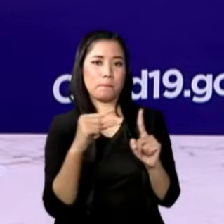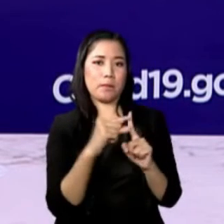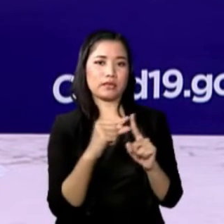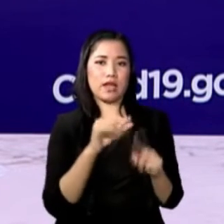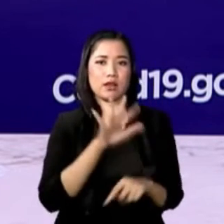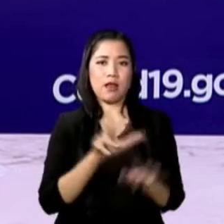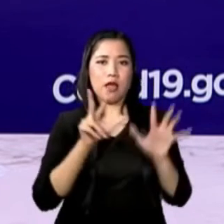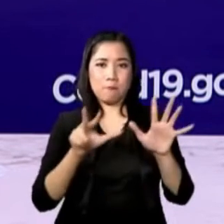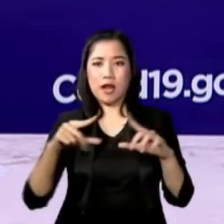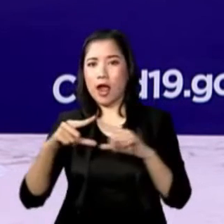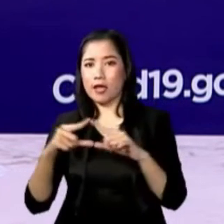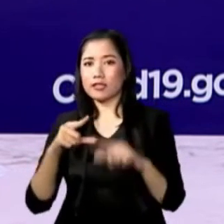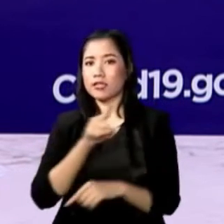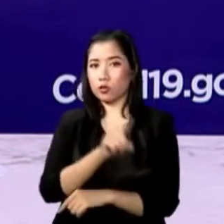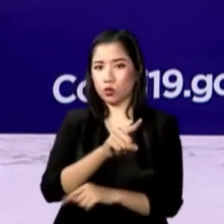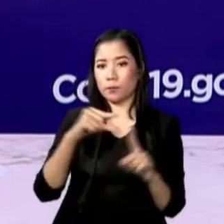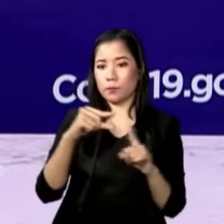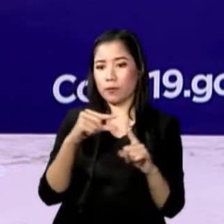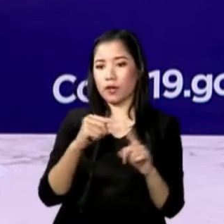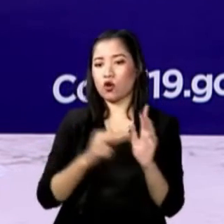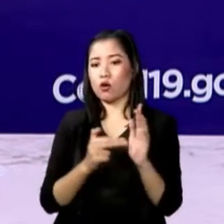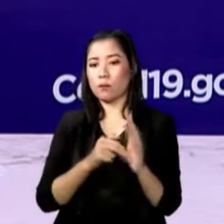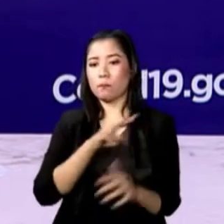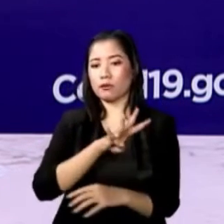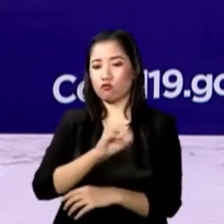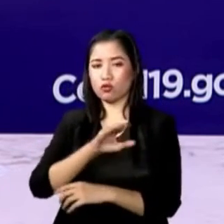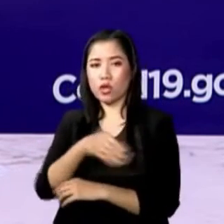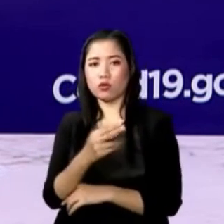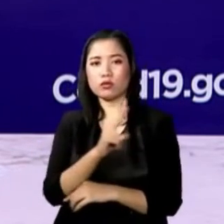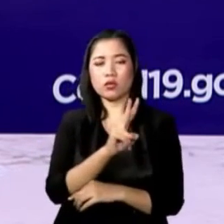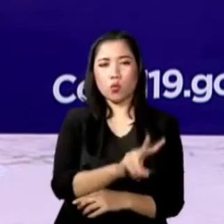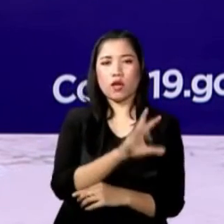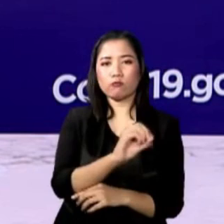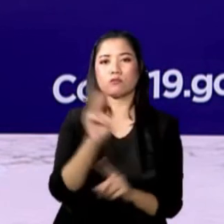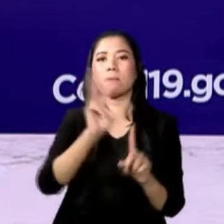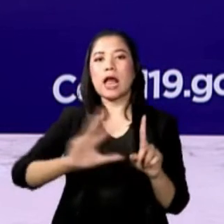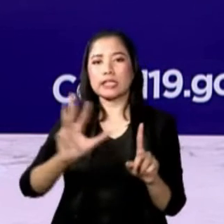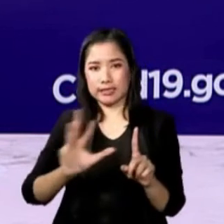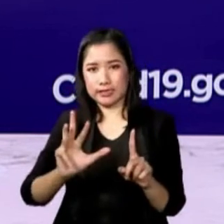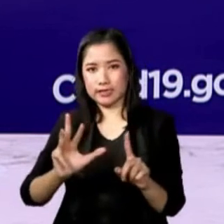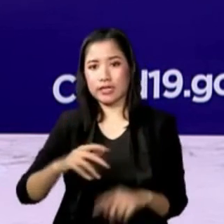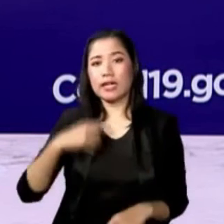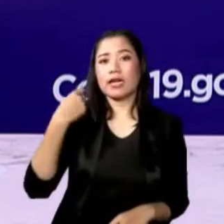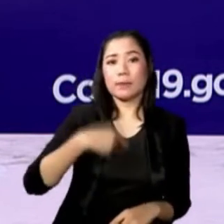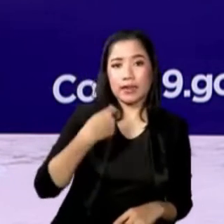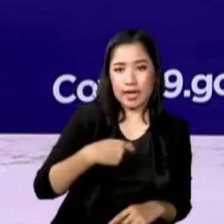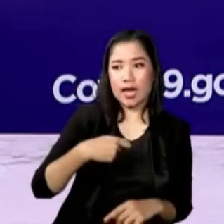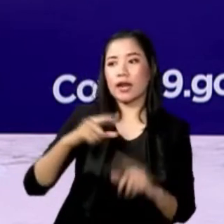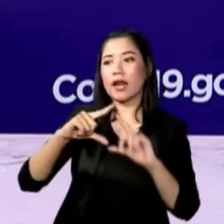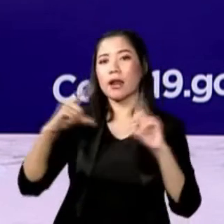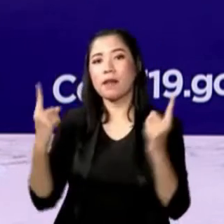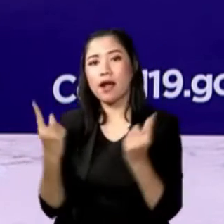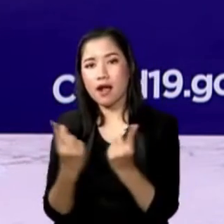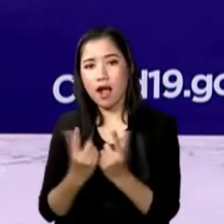58 Ayat 1 PP 40 Tahun 2019 bahwa kementerian atau lembaga